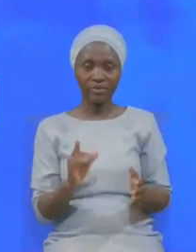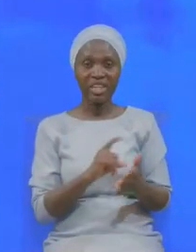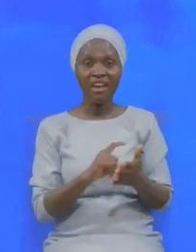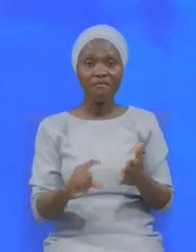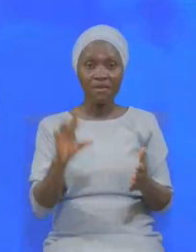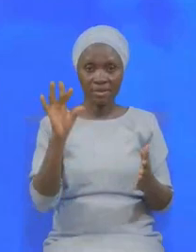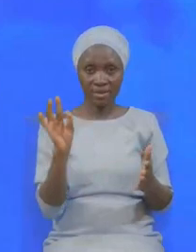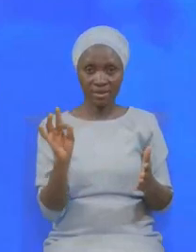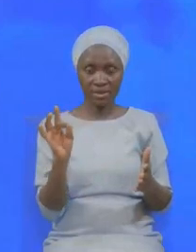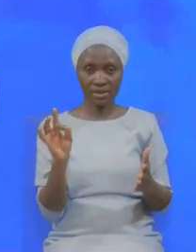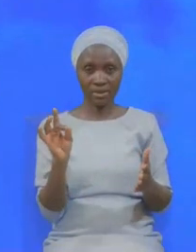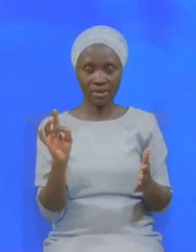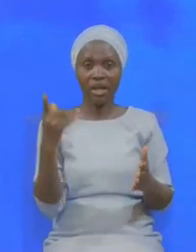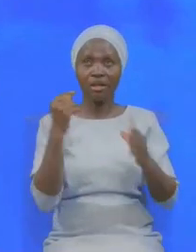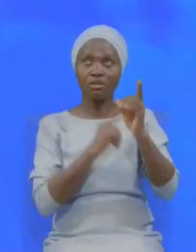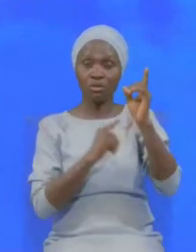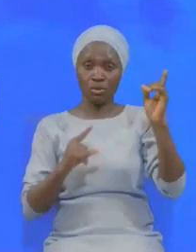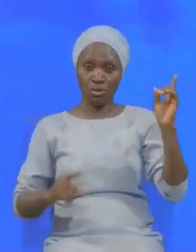Voyons le verset 8.